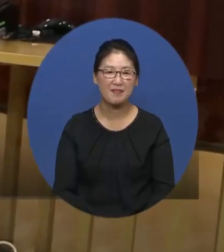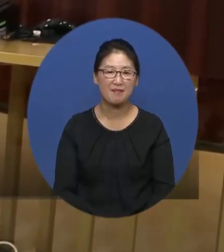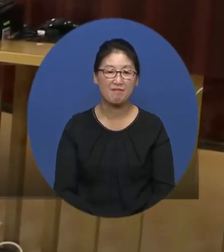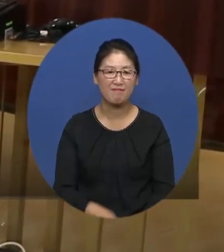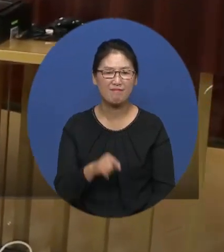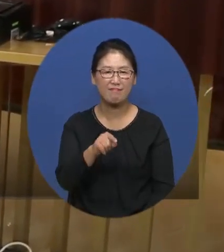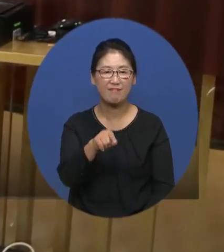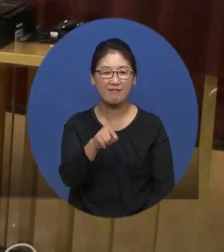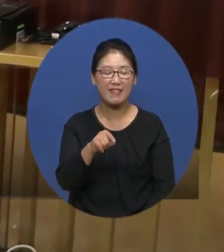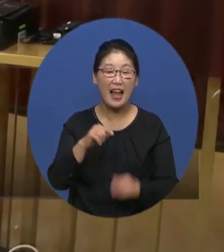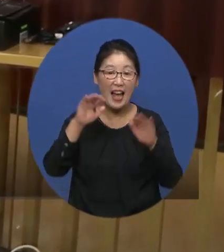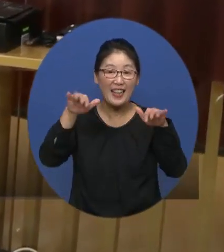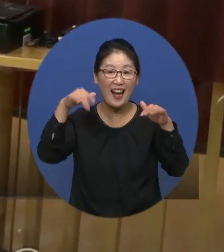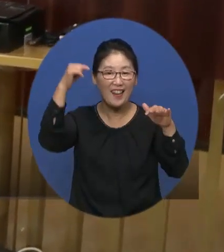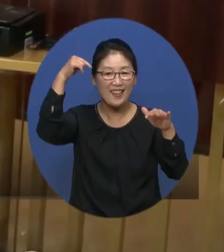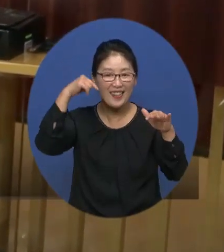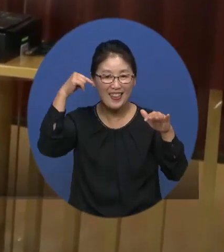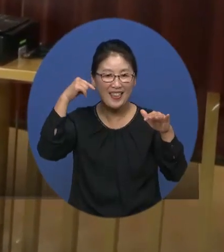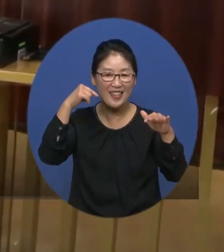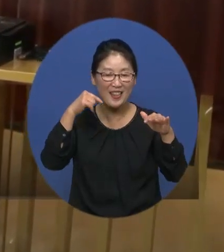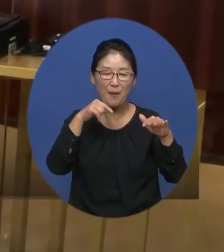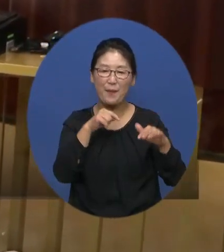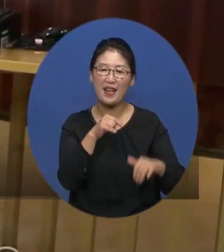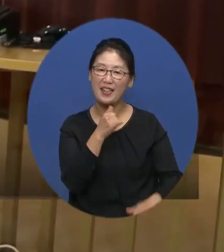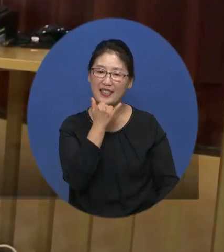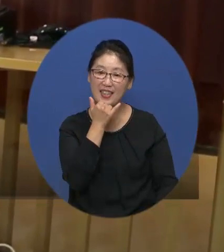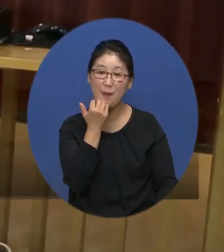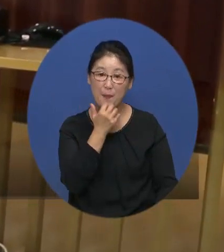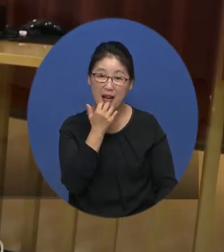약간 가인 느낌 나게.